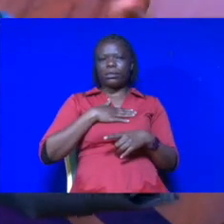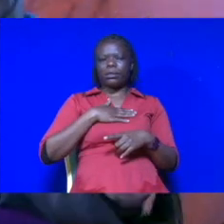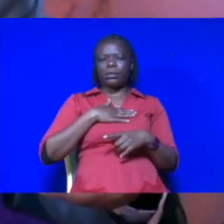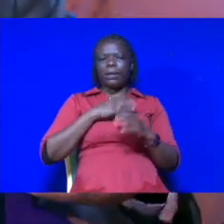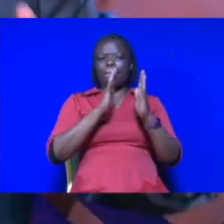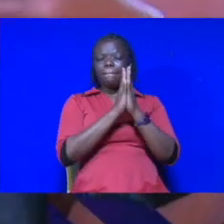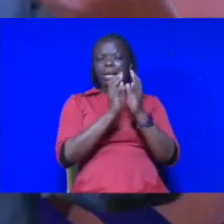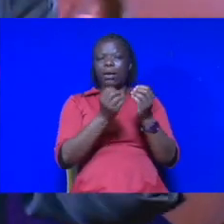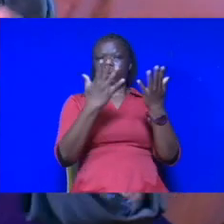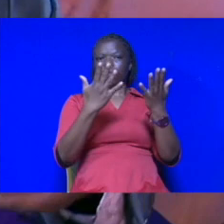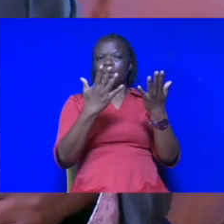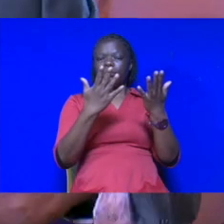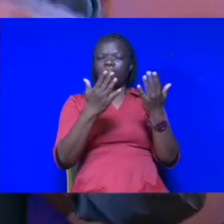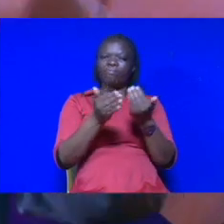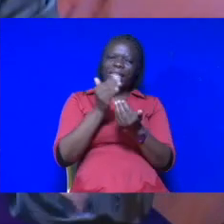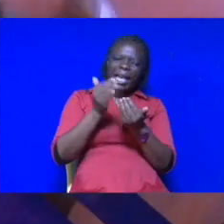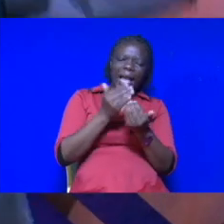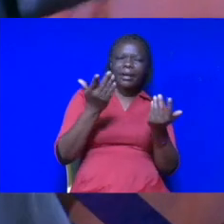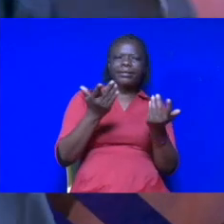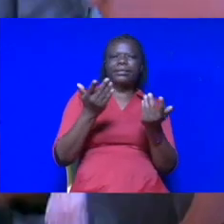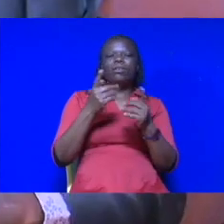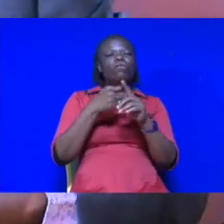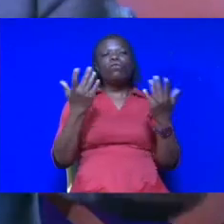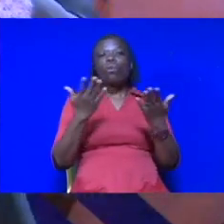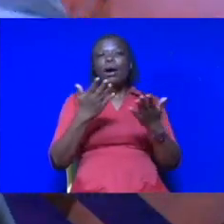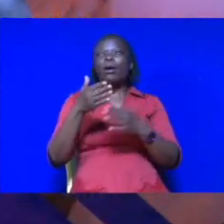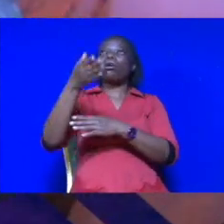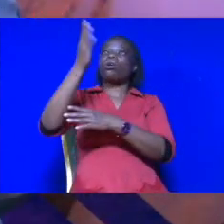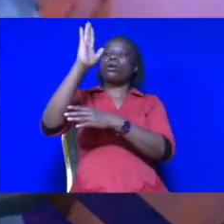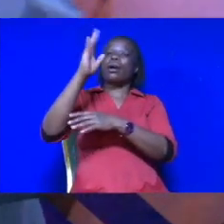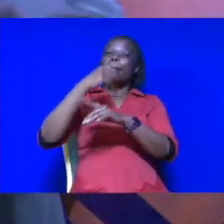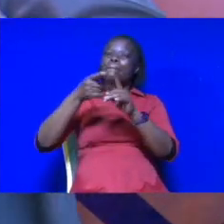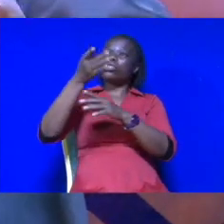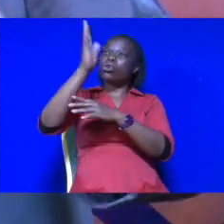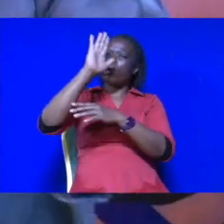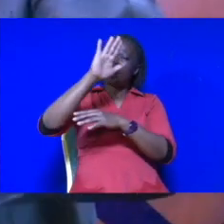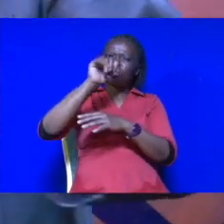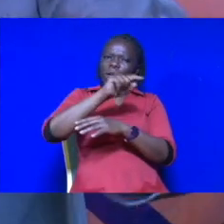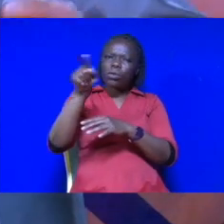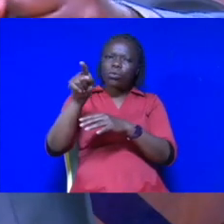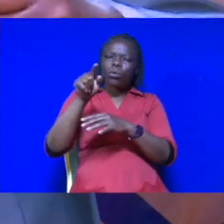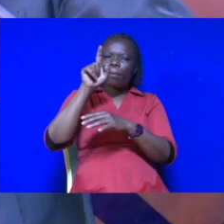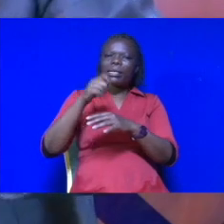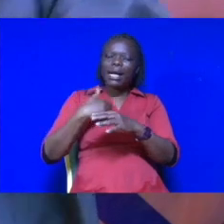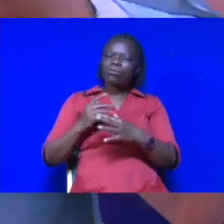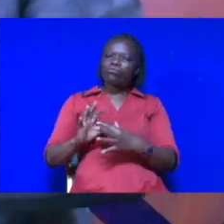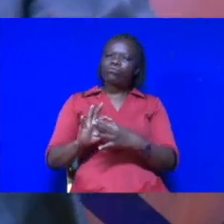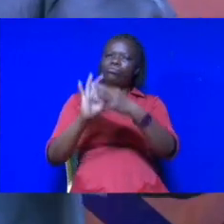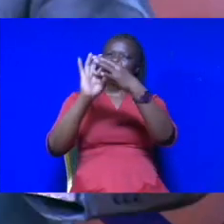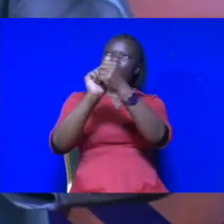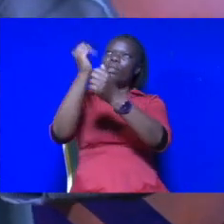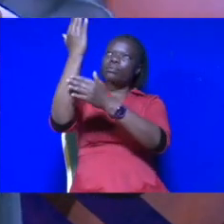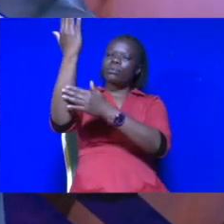Miujiza, utunzaji, kila kitu vinatoka kwa Mungu. Lakini Mungu anatuita tuwe na connection, tuwe na mahusiano na